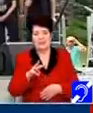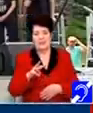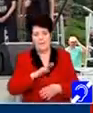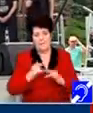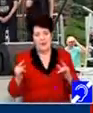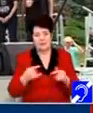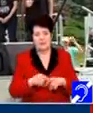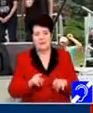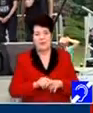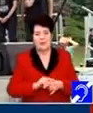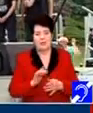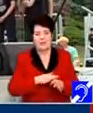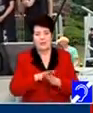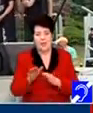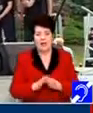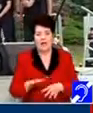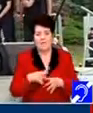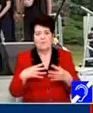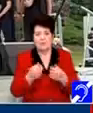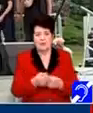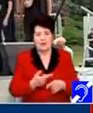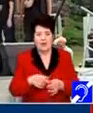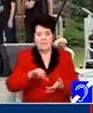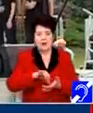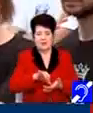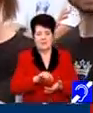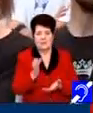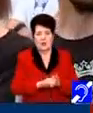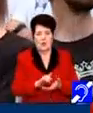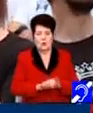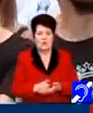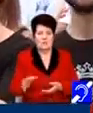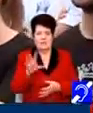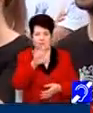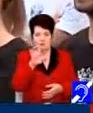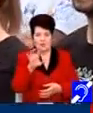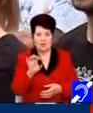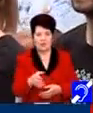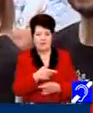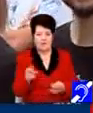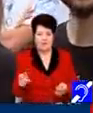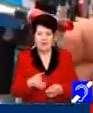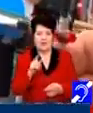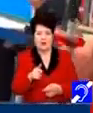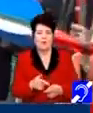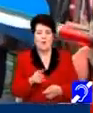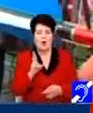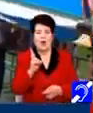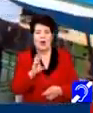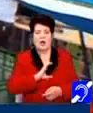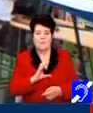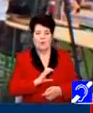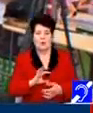activități sportive pentru întreaga familie. Totodată, participanții au șansa să-i cunoască și să facă fotografii cu medaliați și campioni olimpici. Și